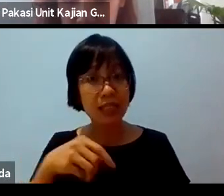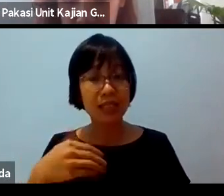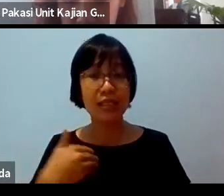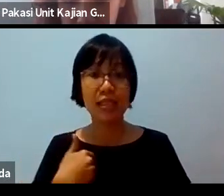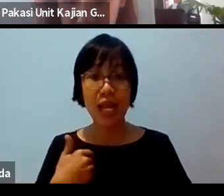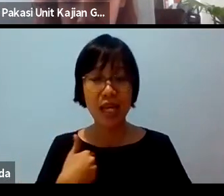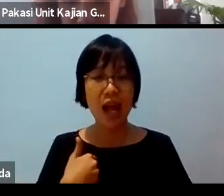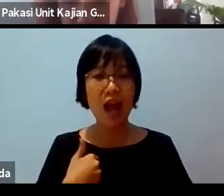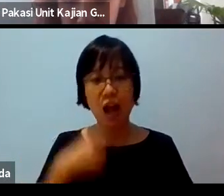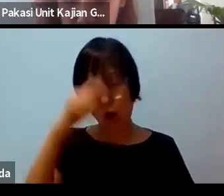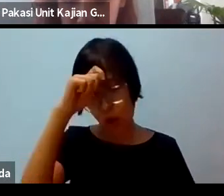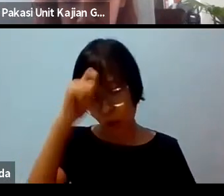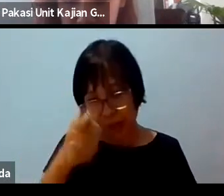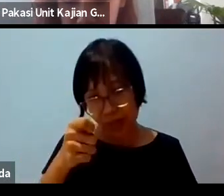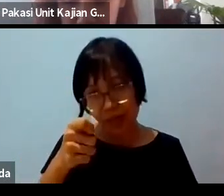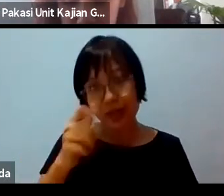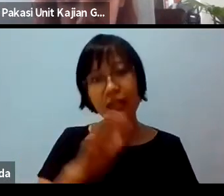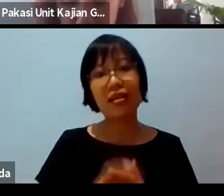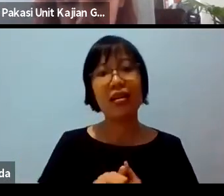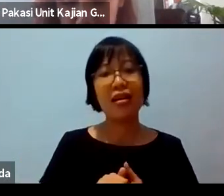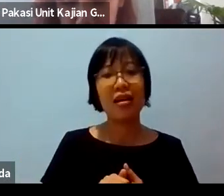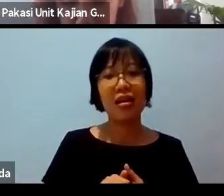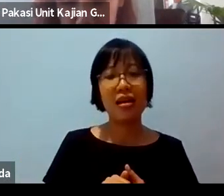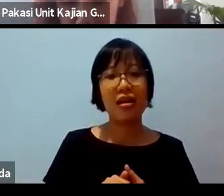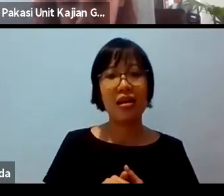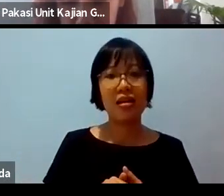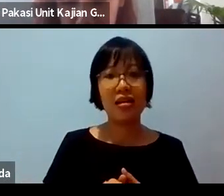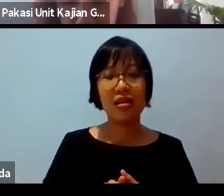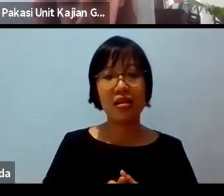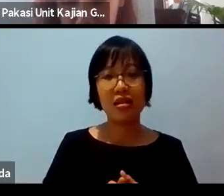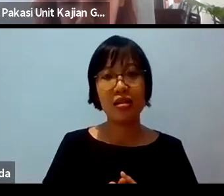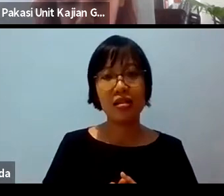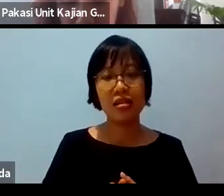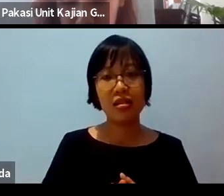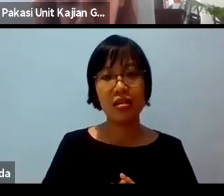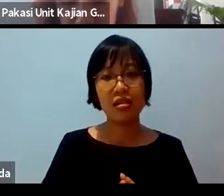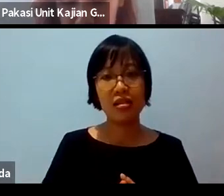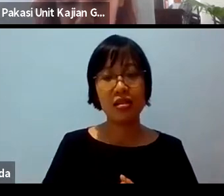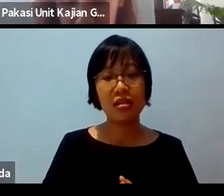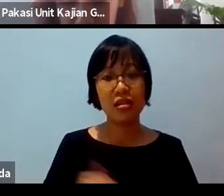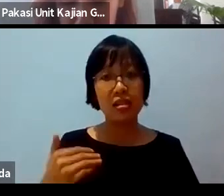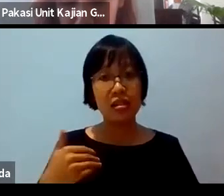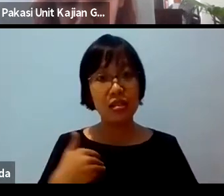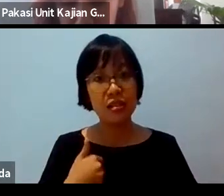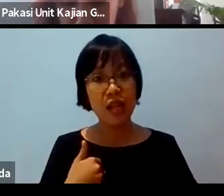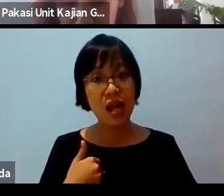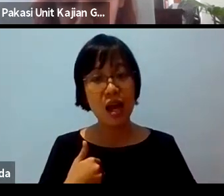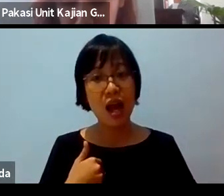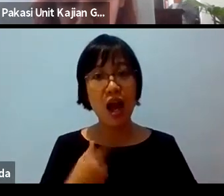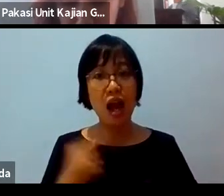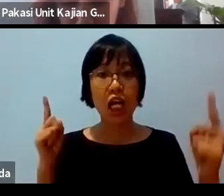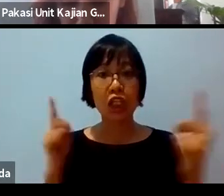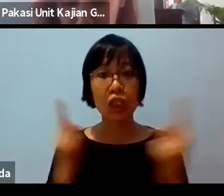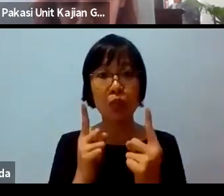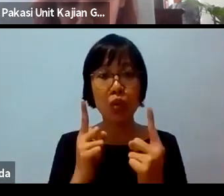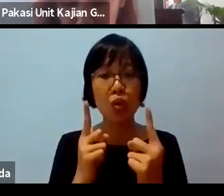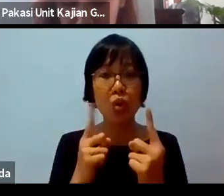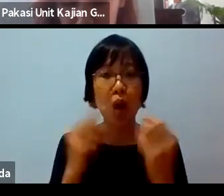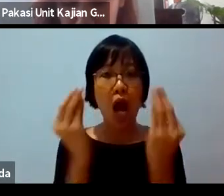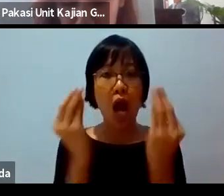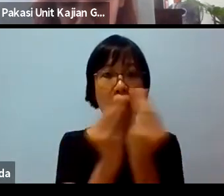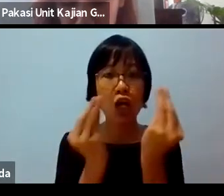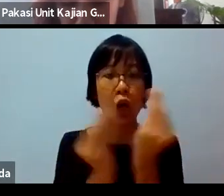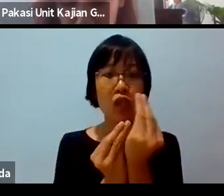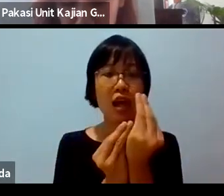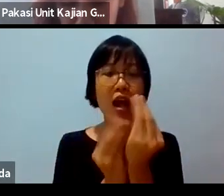digodok kode etik di Senat, dan kemarin saya menemui salah satu anggota Senat dan disampaikan bahwa sedang